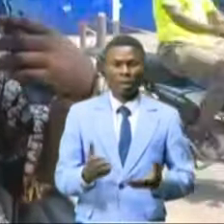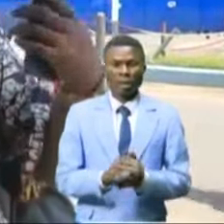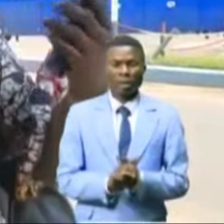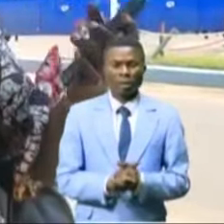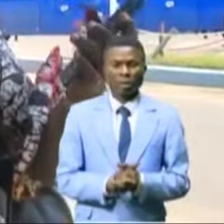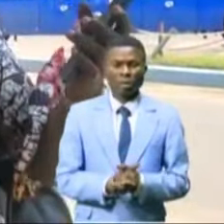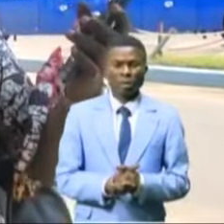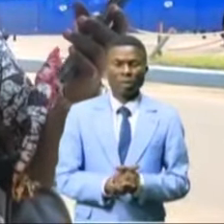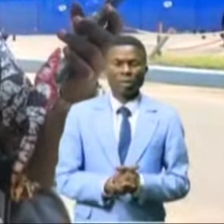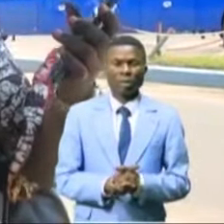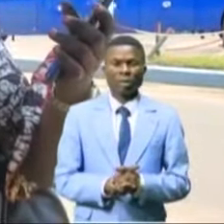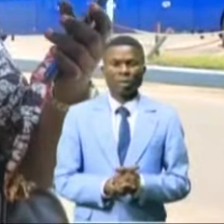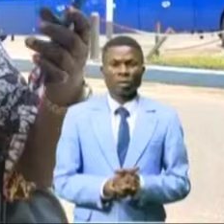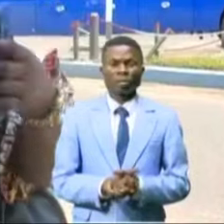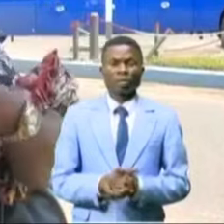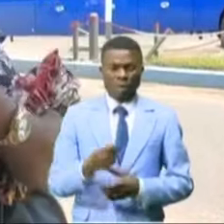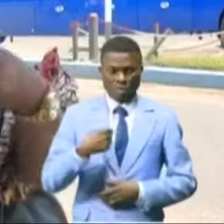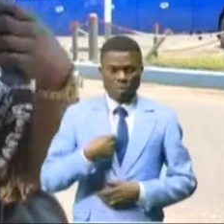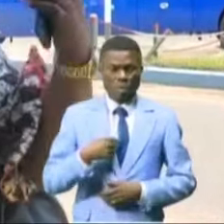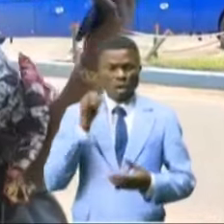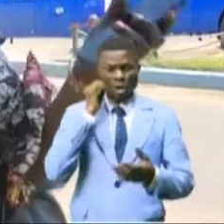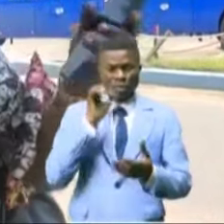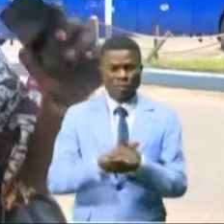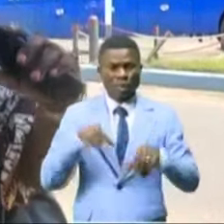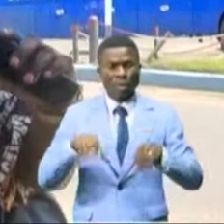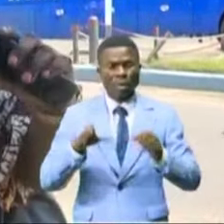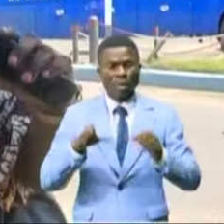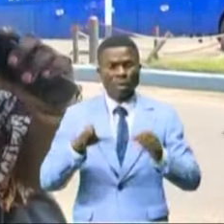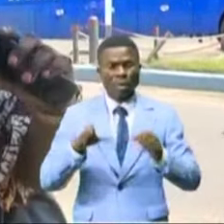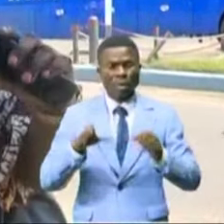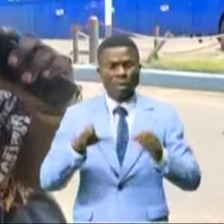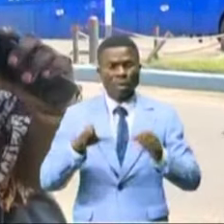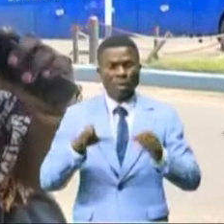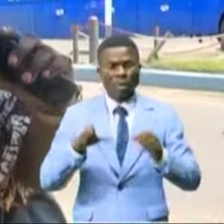tant que je suis congolaise, je suis de faire avec.